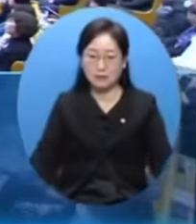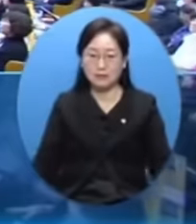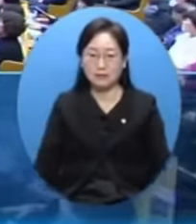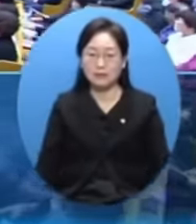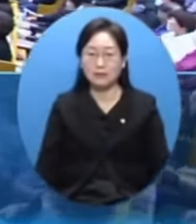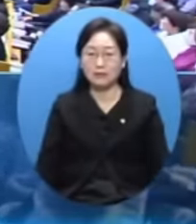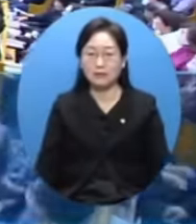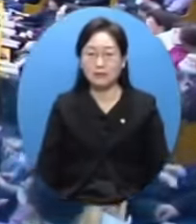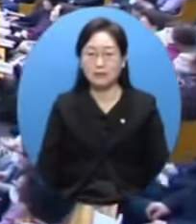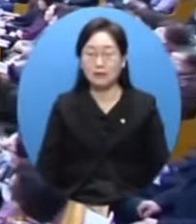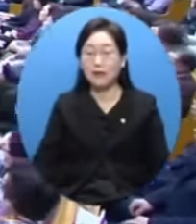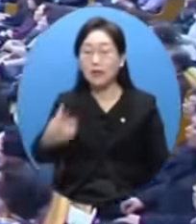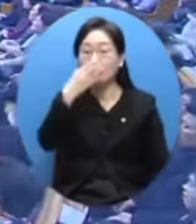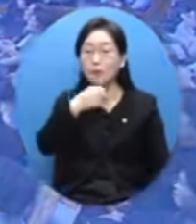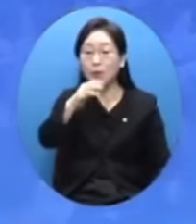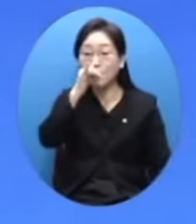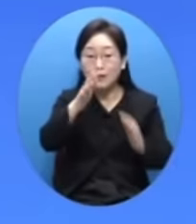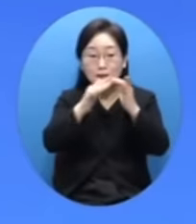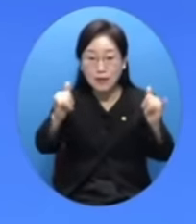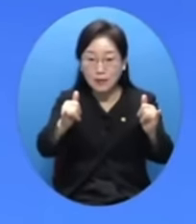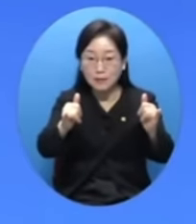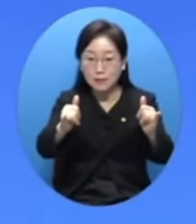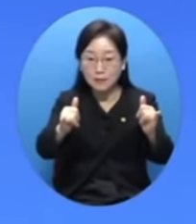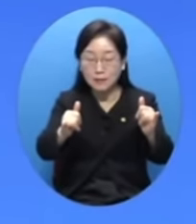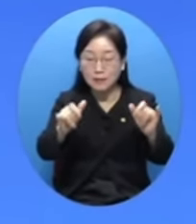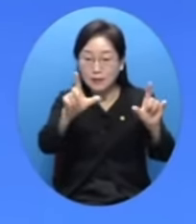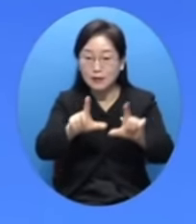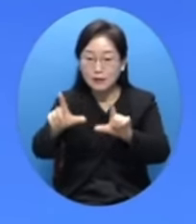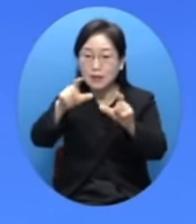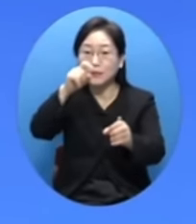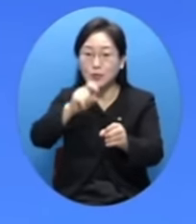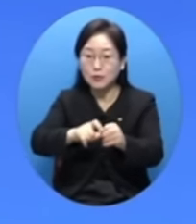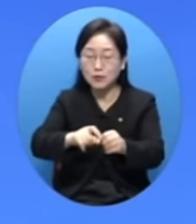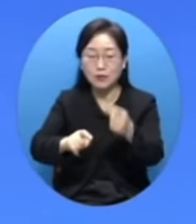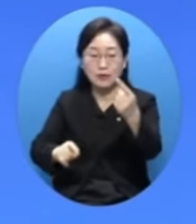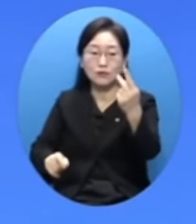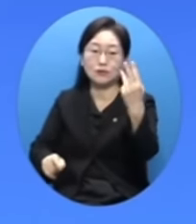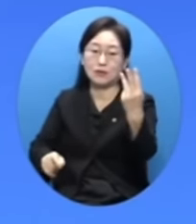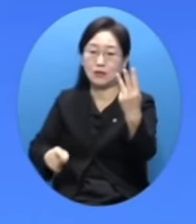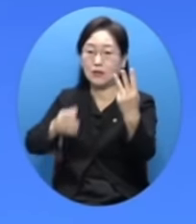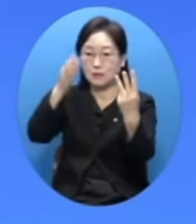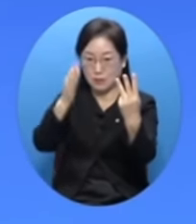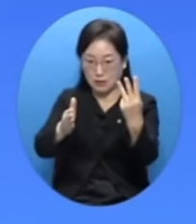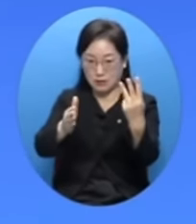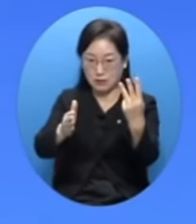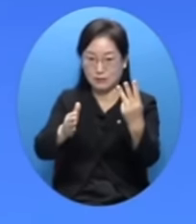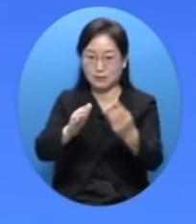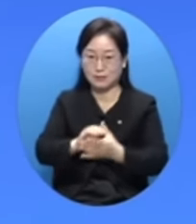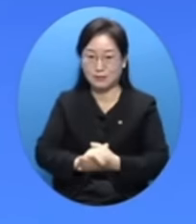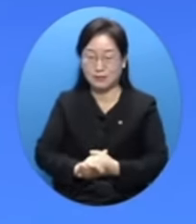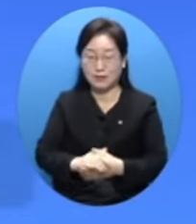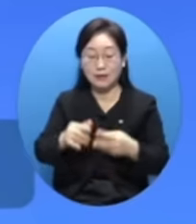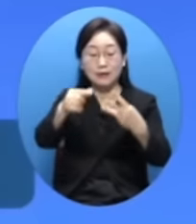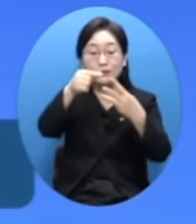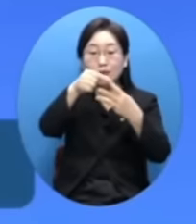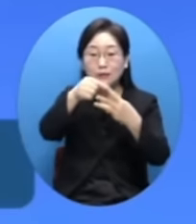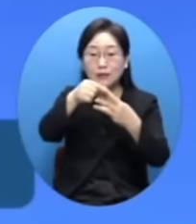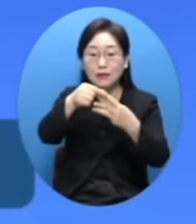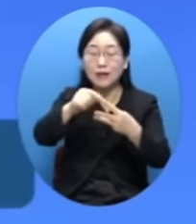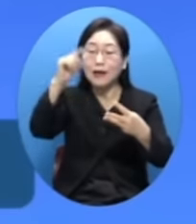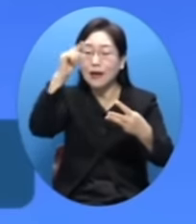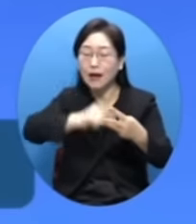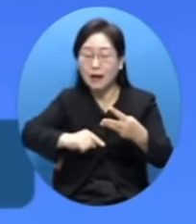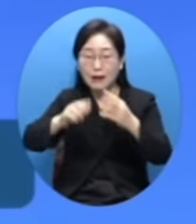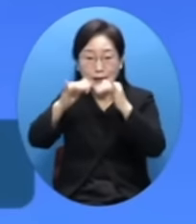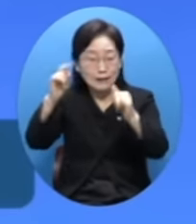입니다 복 있는 사람으로 살아가기 위해서 세 가지 것을 하지 말라고 우리에게 말씀하신 것입니다 첫째로 악인의